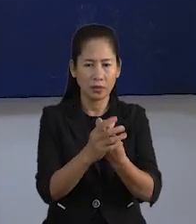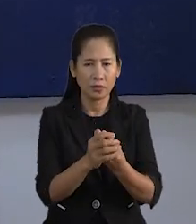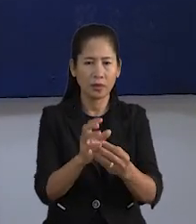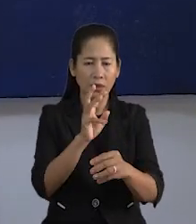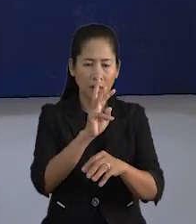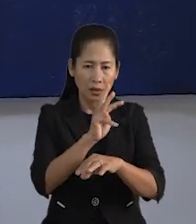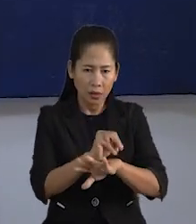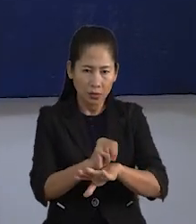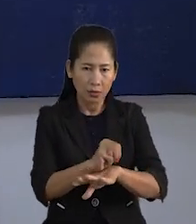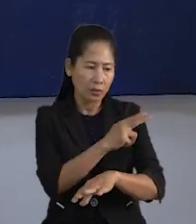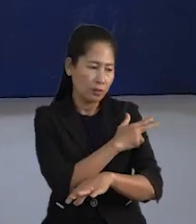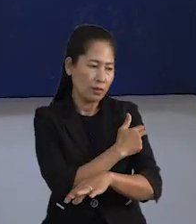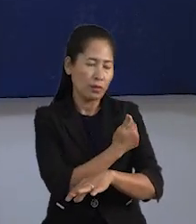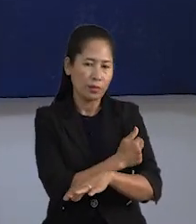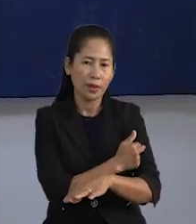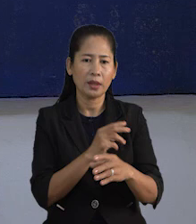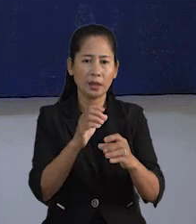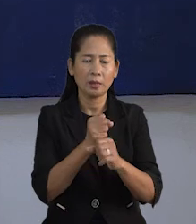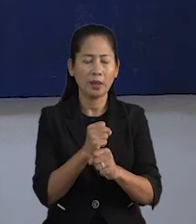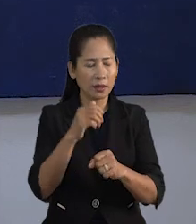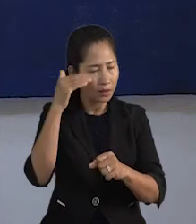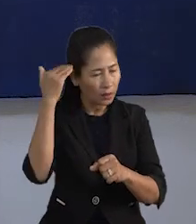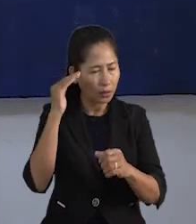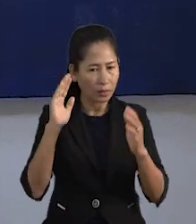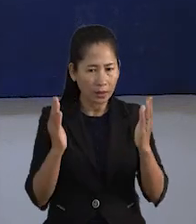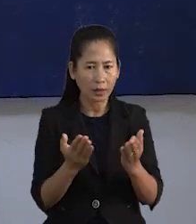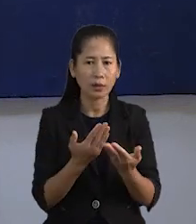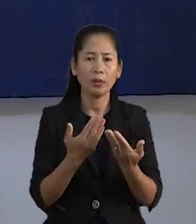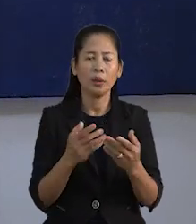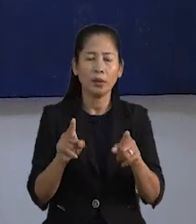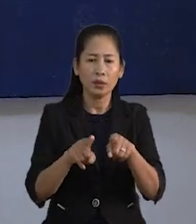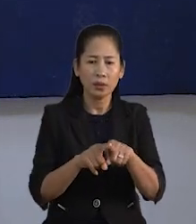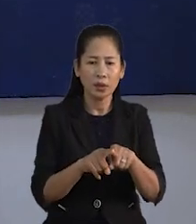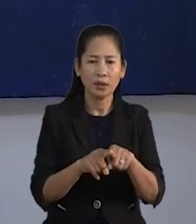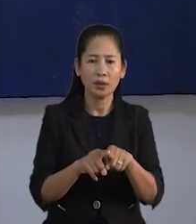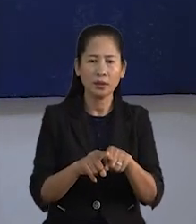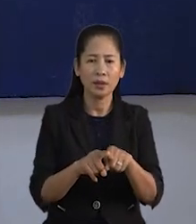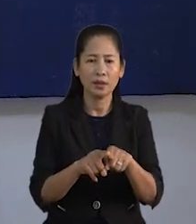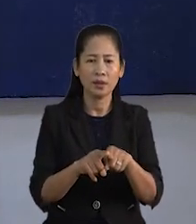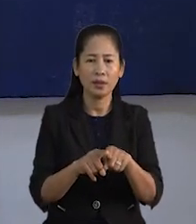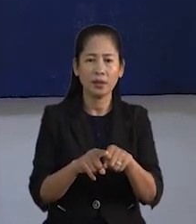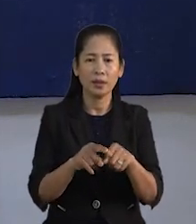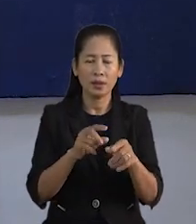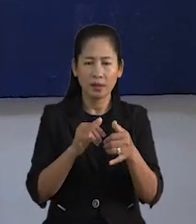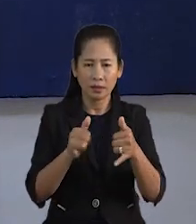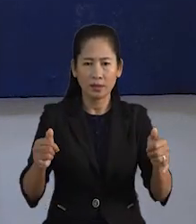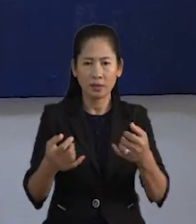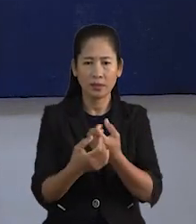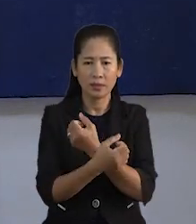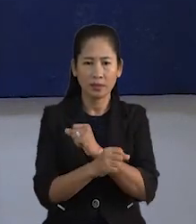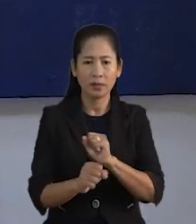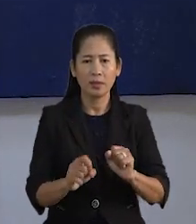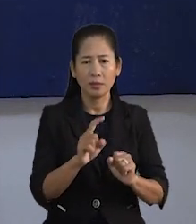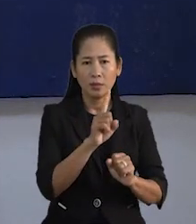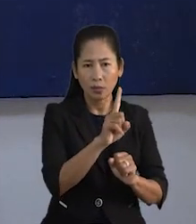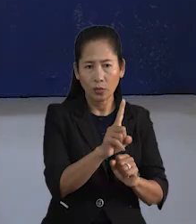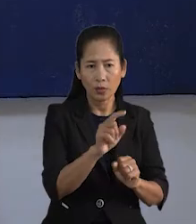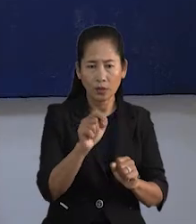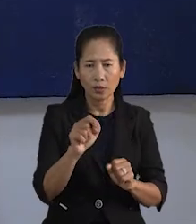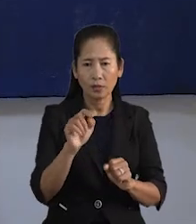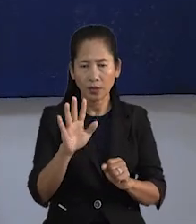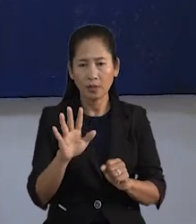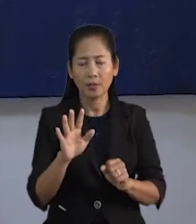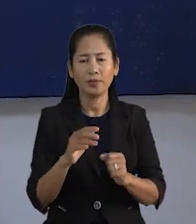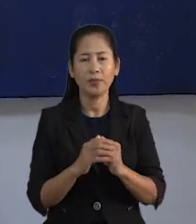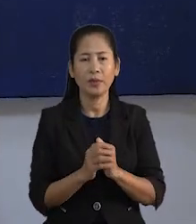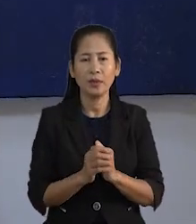របស់ក្រសួងសុខាភិបាលយើងដែលបានលោកបានណែនាំមកដូចជាណាការរក្សាគម្លាតសុខភាពចម្ងាយ1ម៉ែត្រកន្លះពី